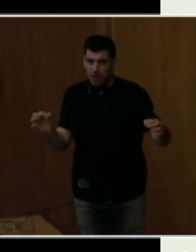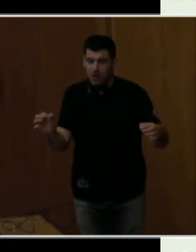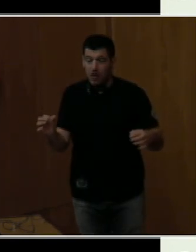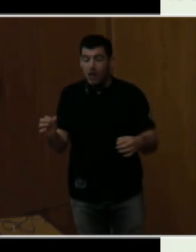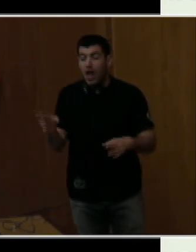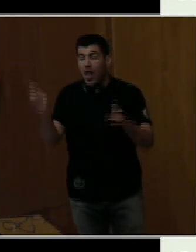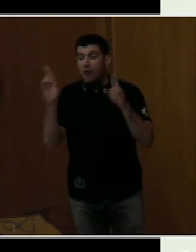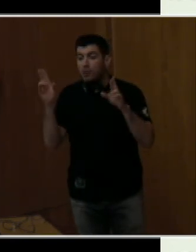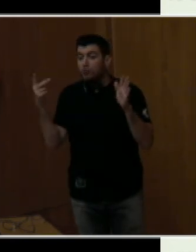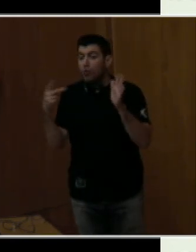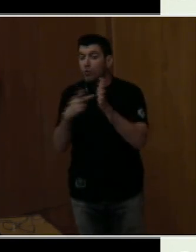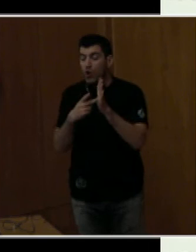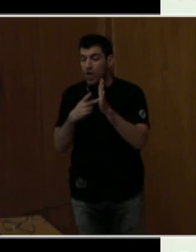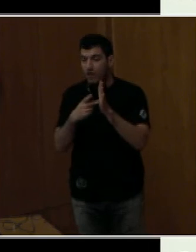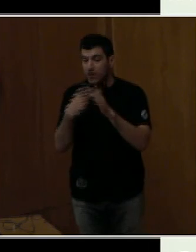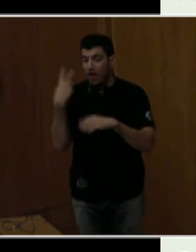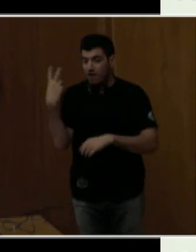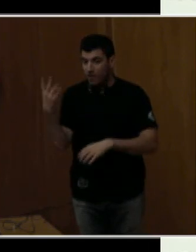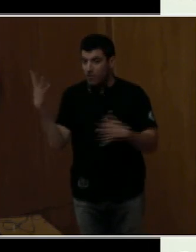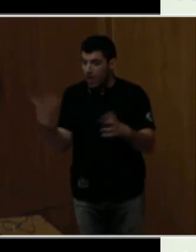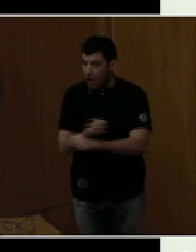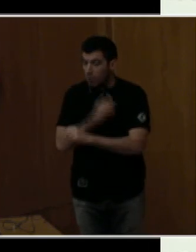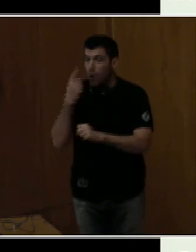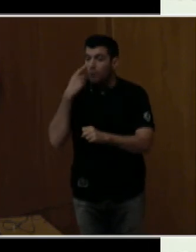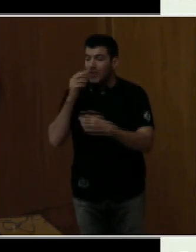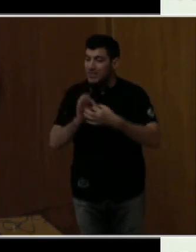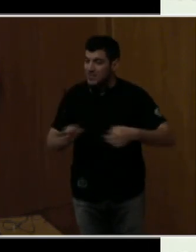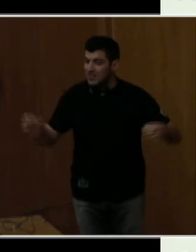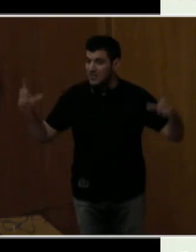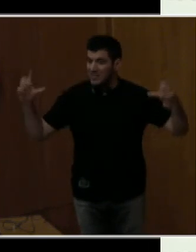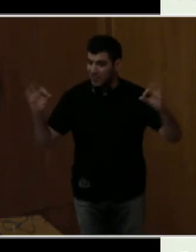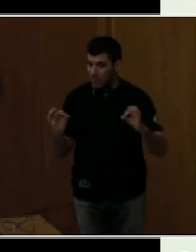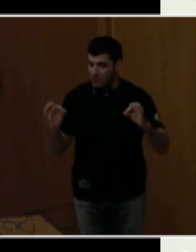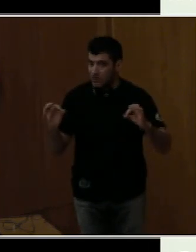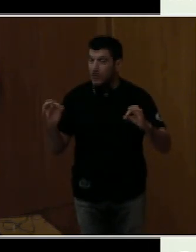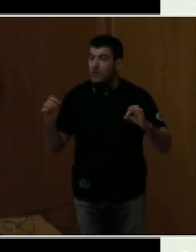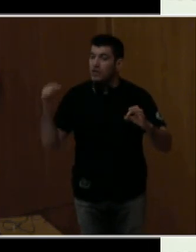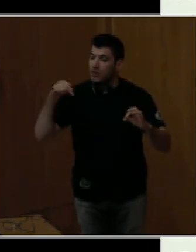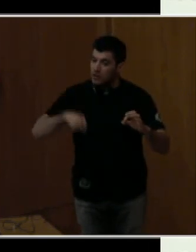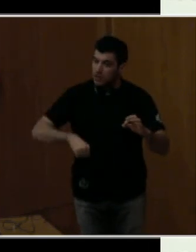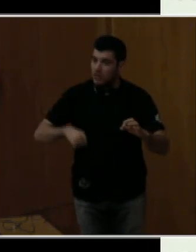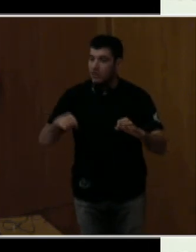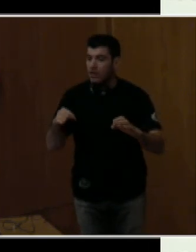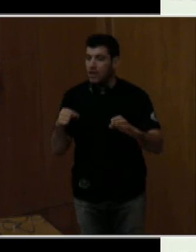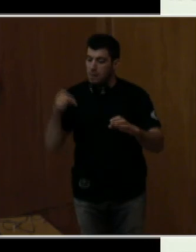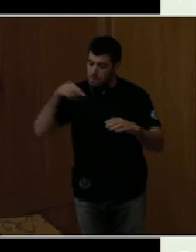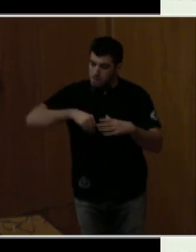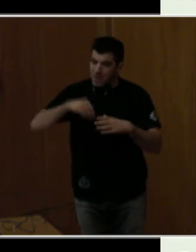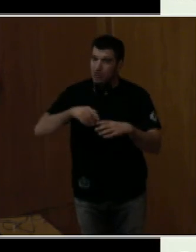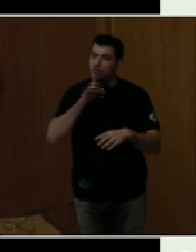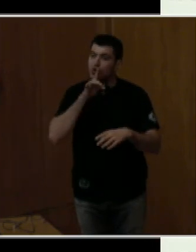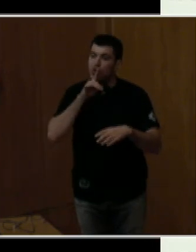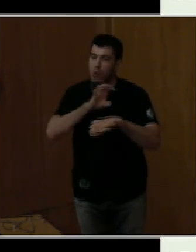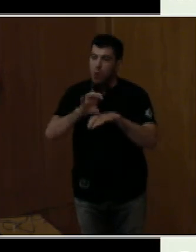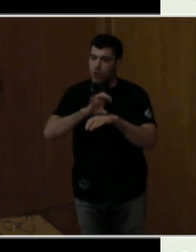το 2007 θα μπορέσουμε να έχουμε οπτικές συνδέσεις και σε επίπεδο μητρικών καρτών και στο στρατηγική ατζέντα